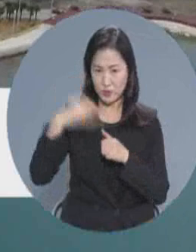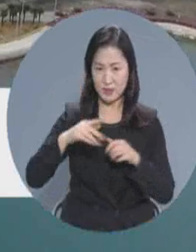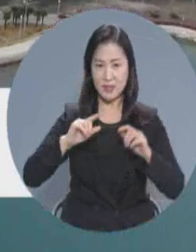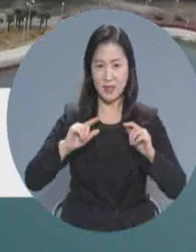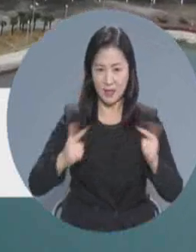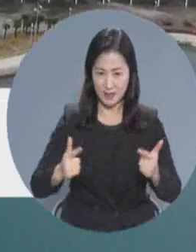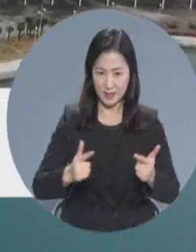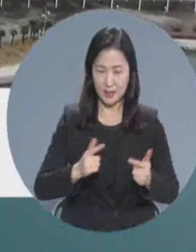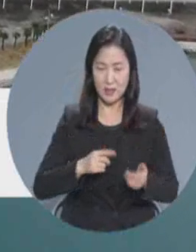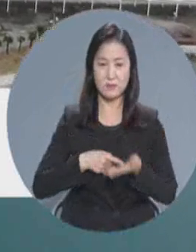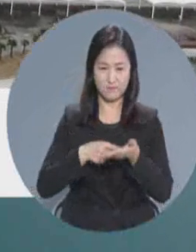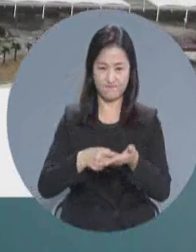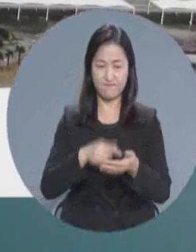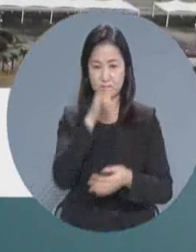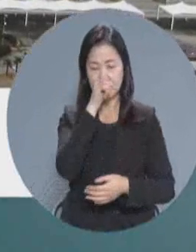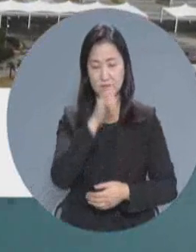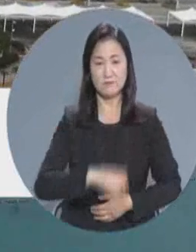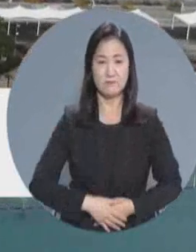주장이 제기됐습니다.